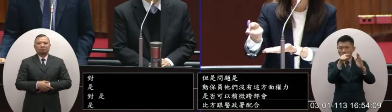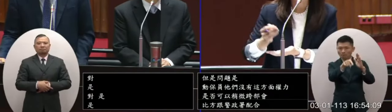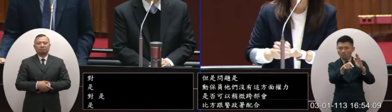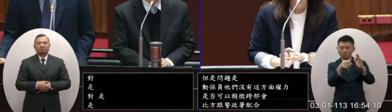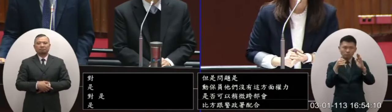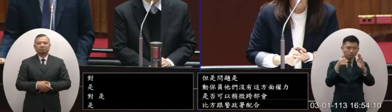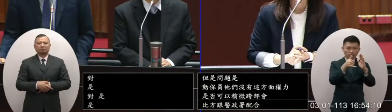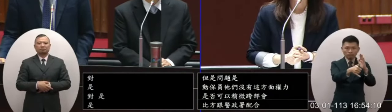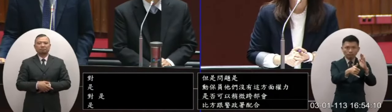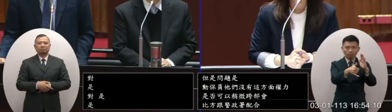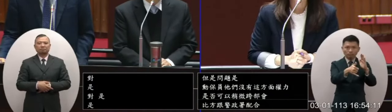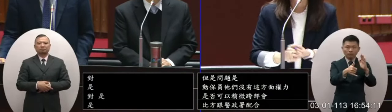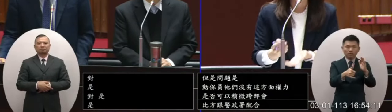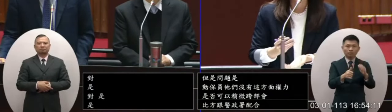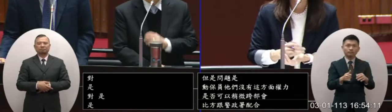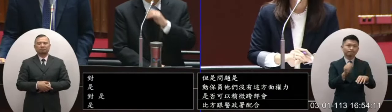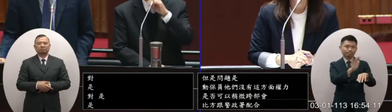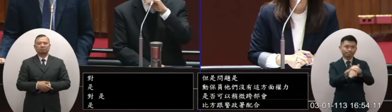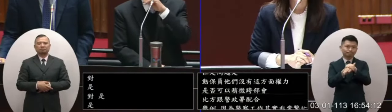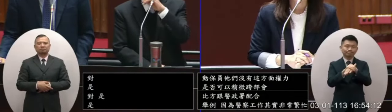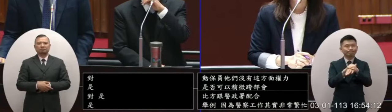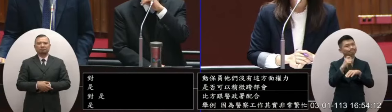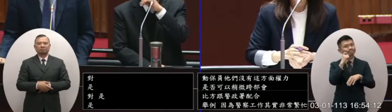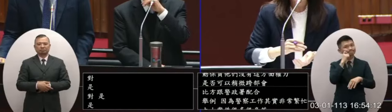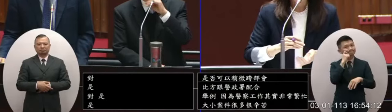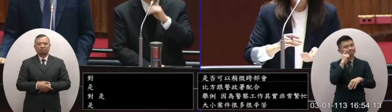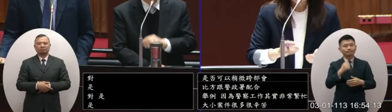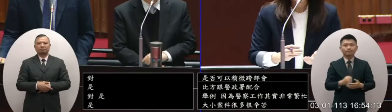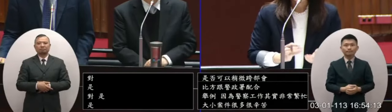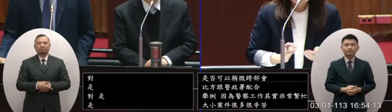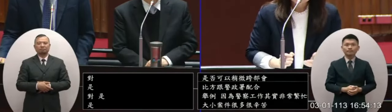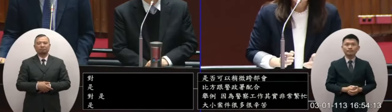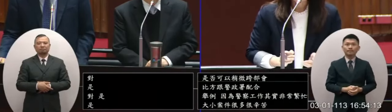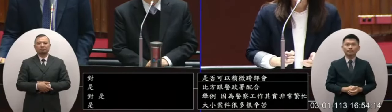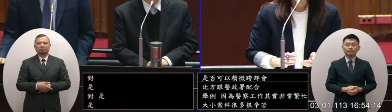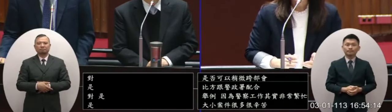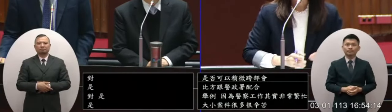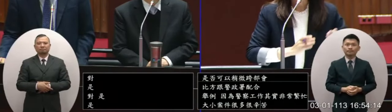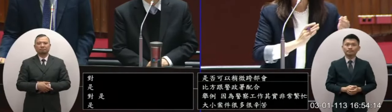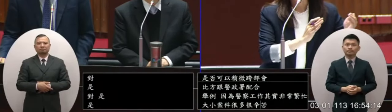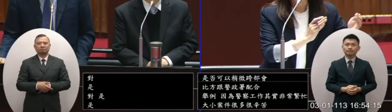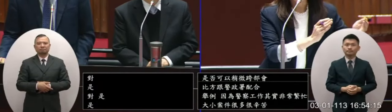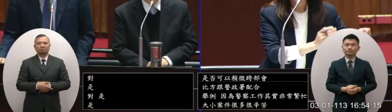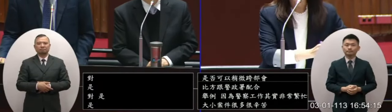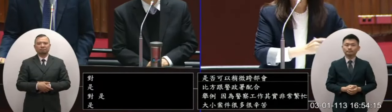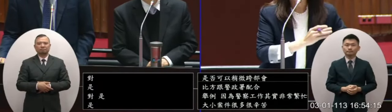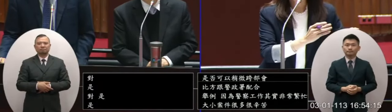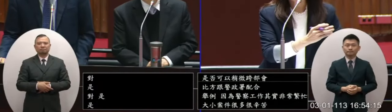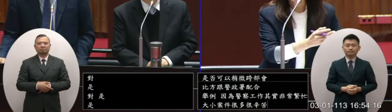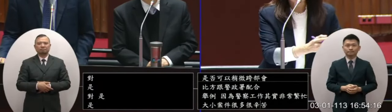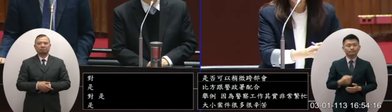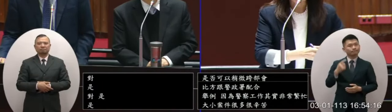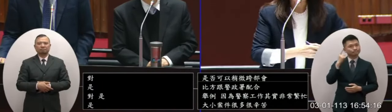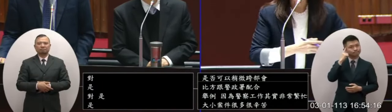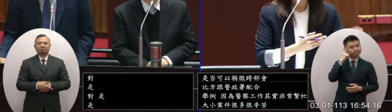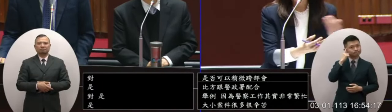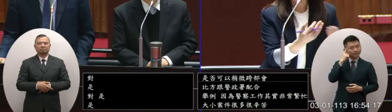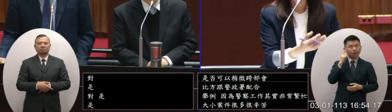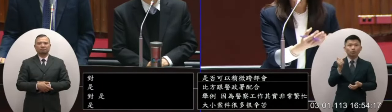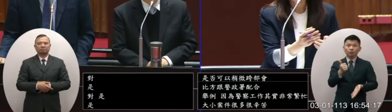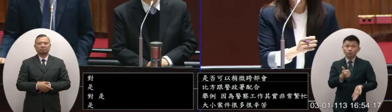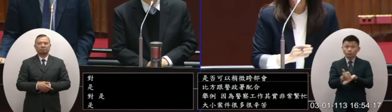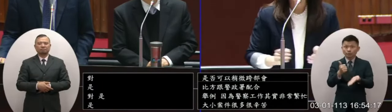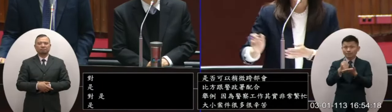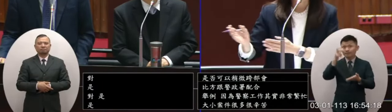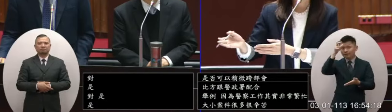出这样子的一个援救的一个动作。那是不是可以就是我们鼓励这些援警，就是